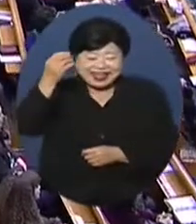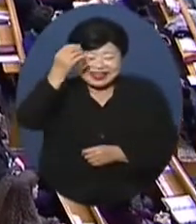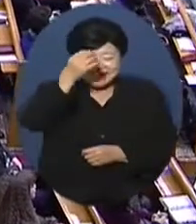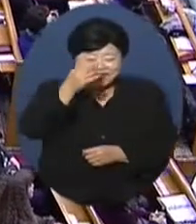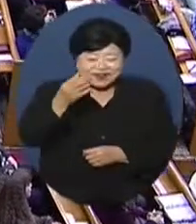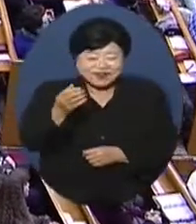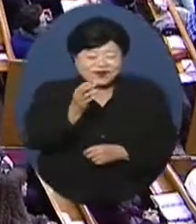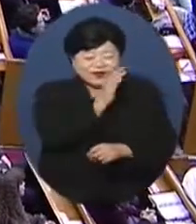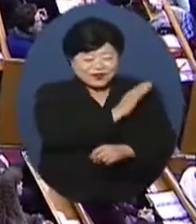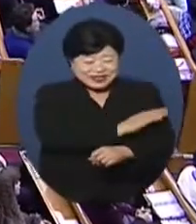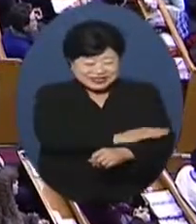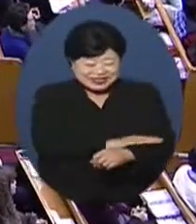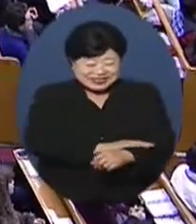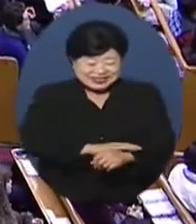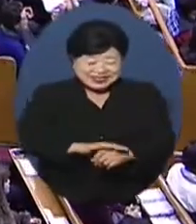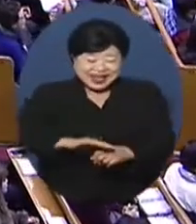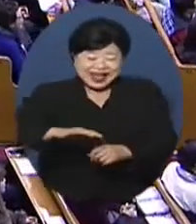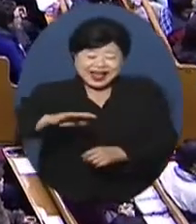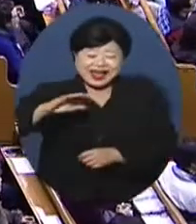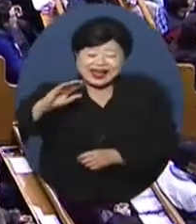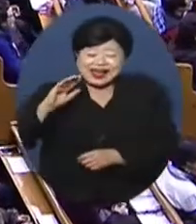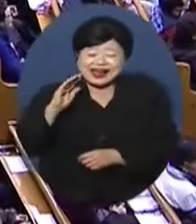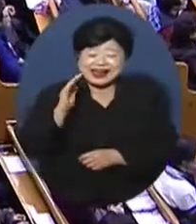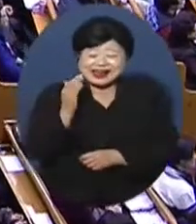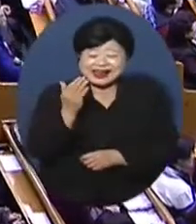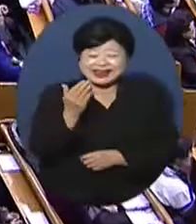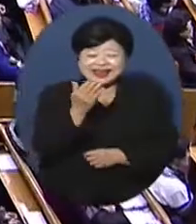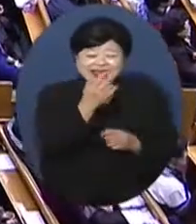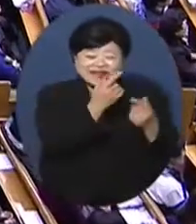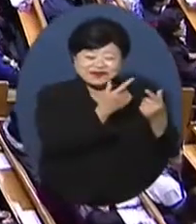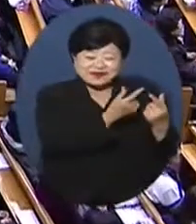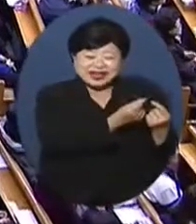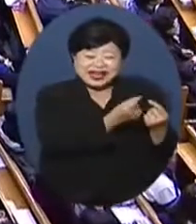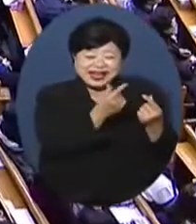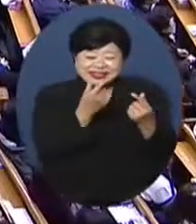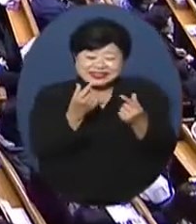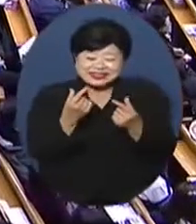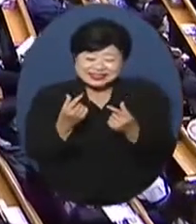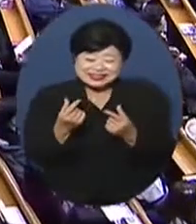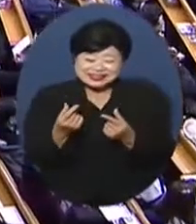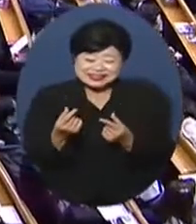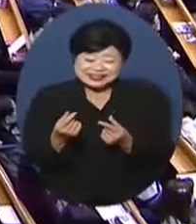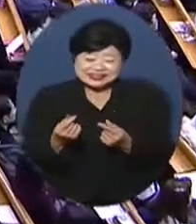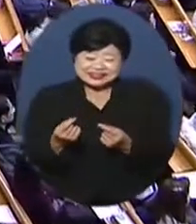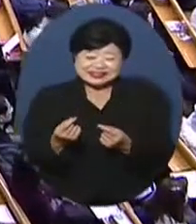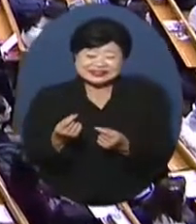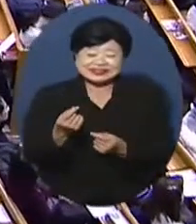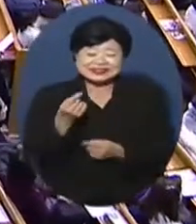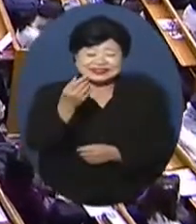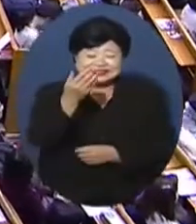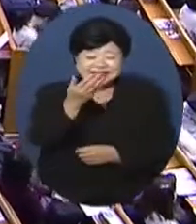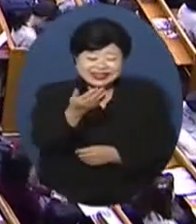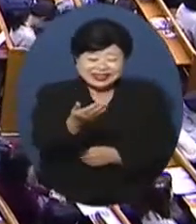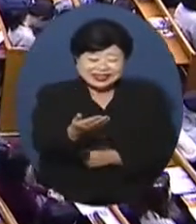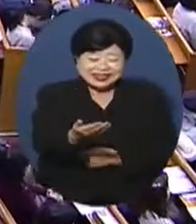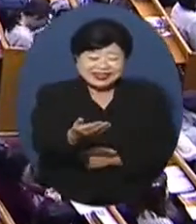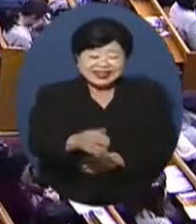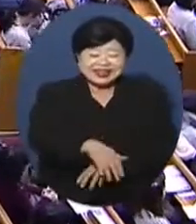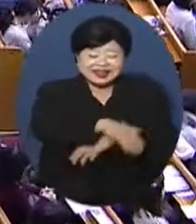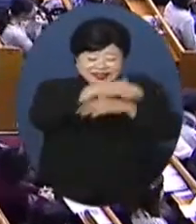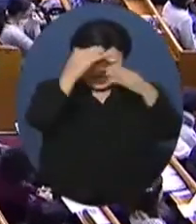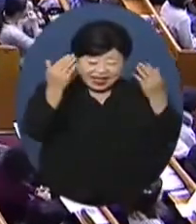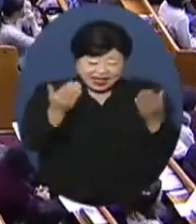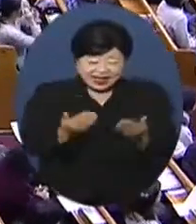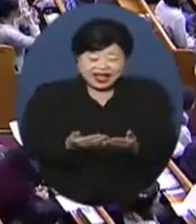4 5 우리 져야 할 걸 으 마침 쉐 아